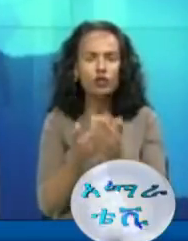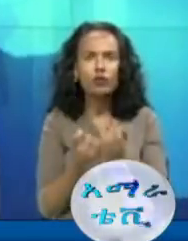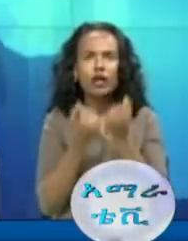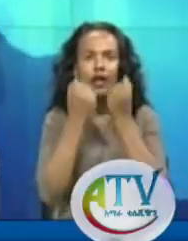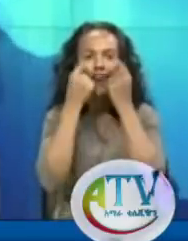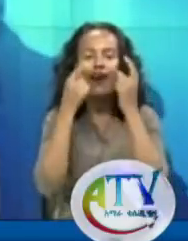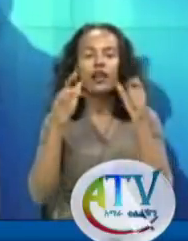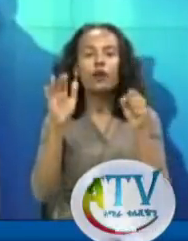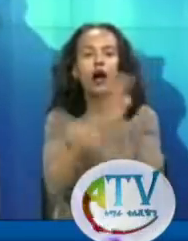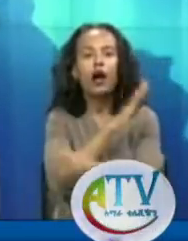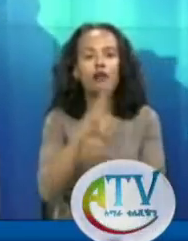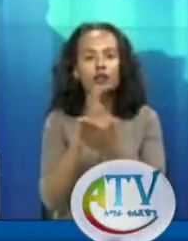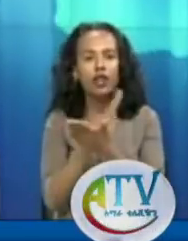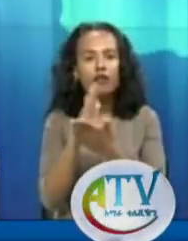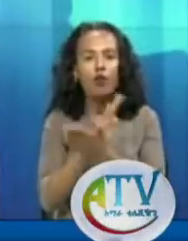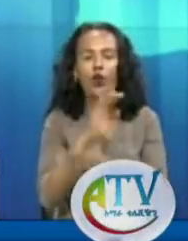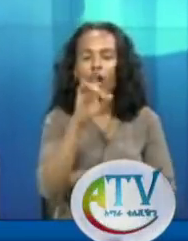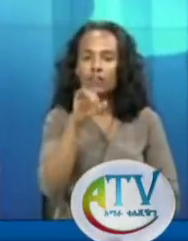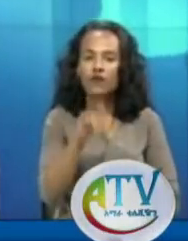የበቃ ተሳትፎ